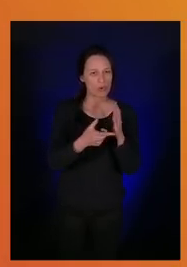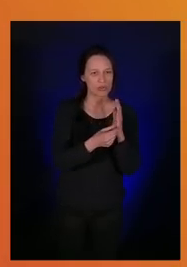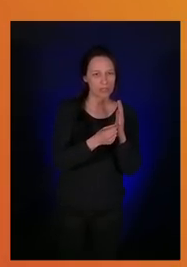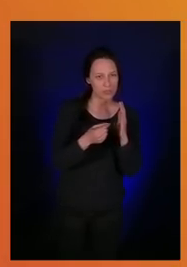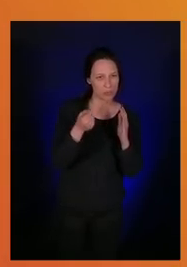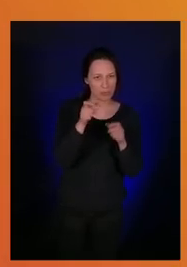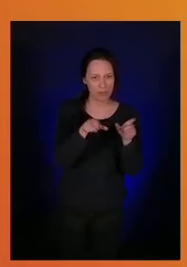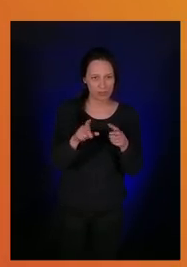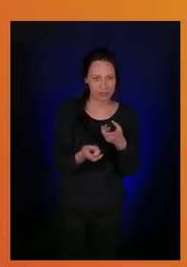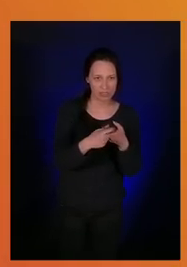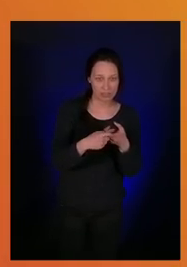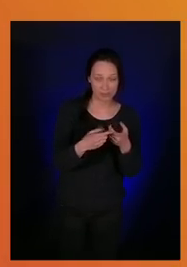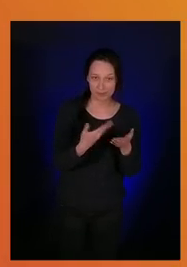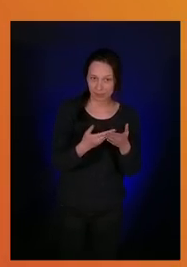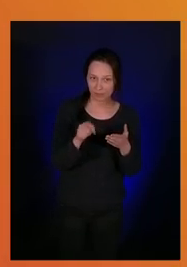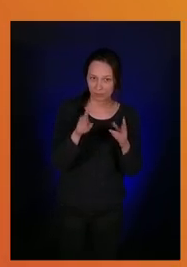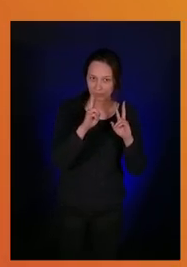1. Présentez-vous encore une fois.